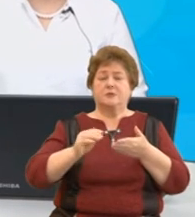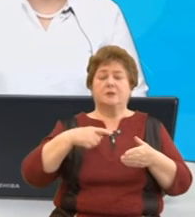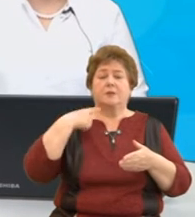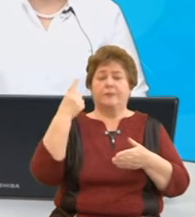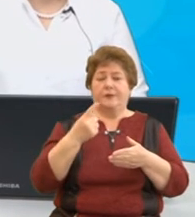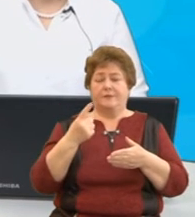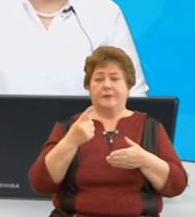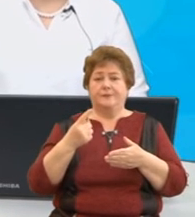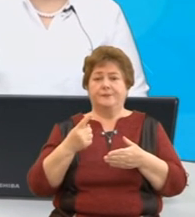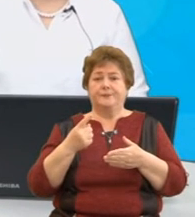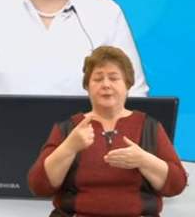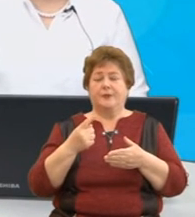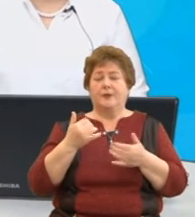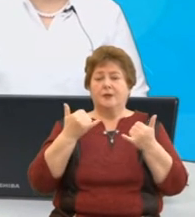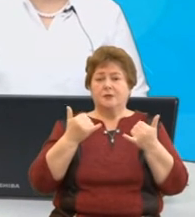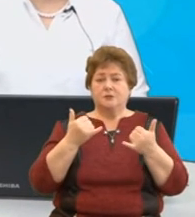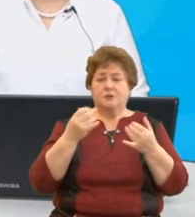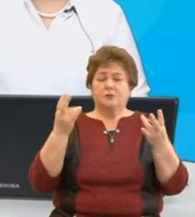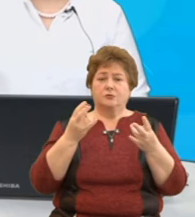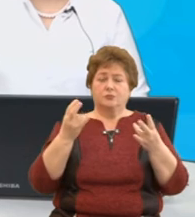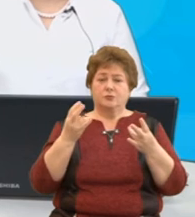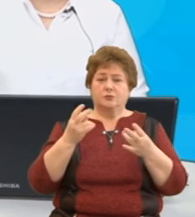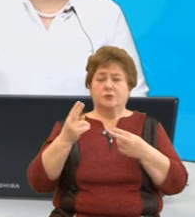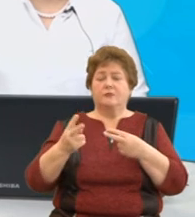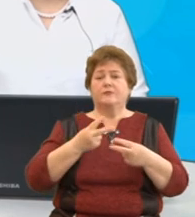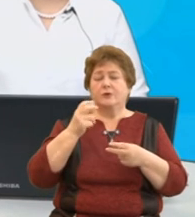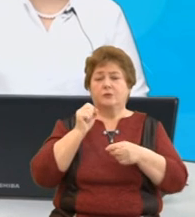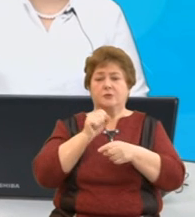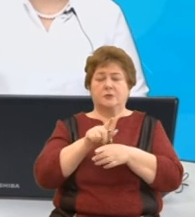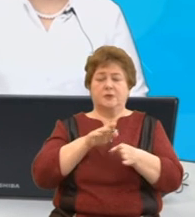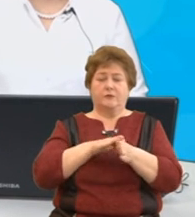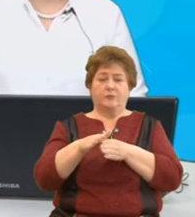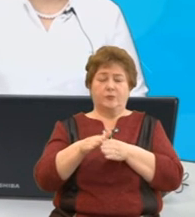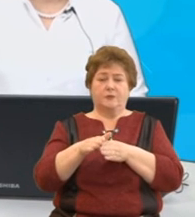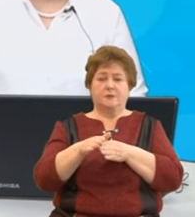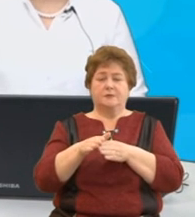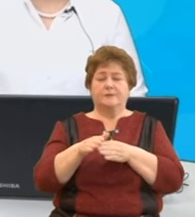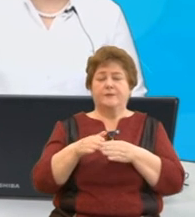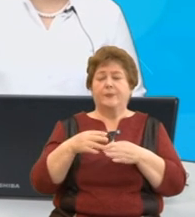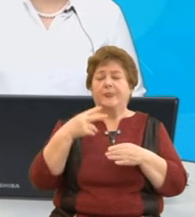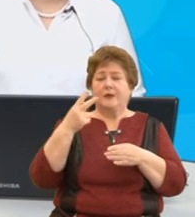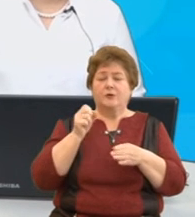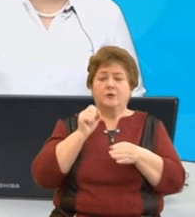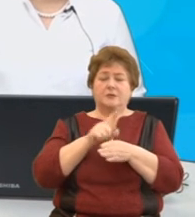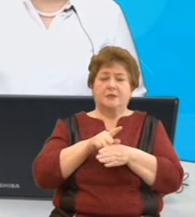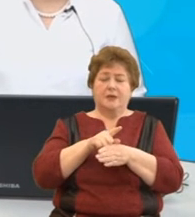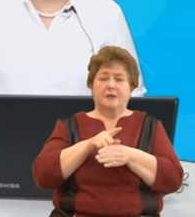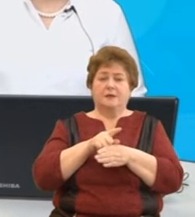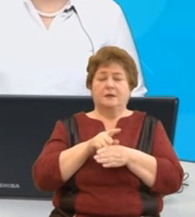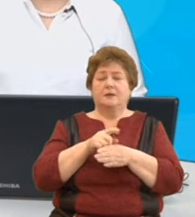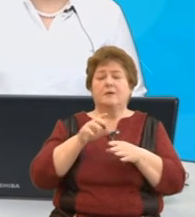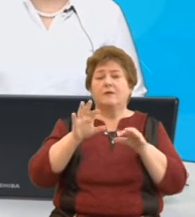первым теперь перехожу ко второму заданию во втором задании